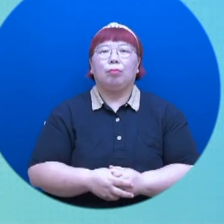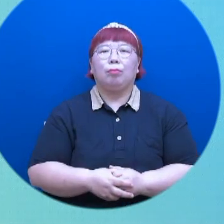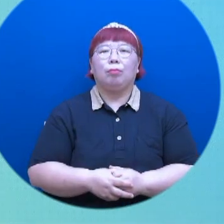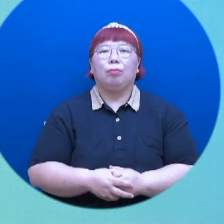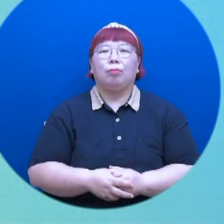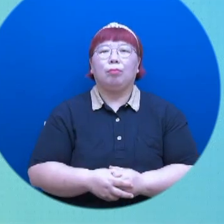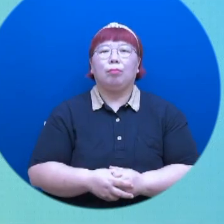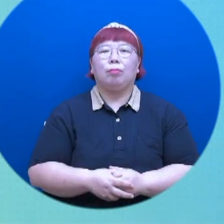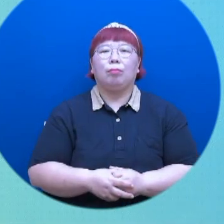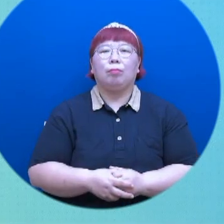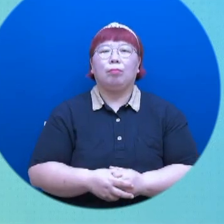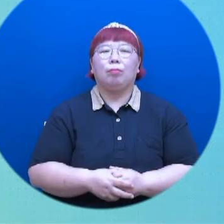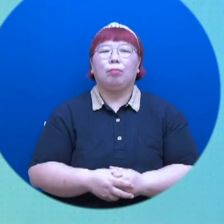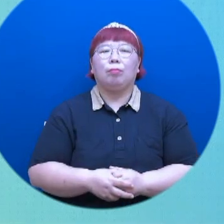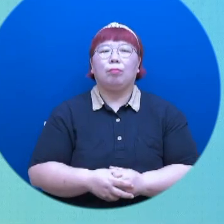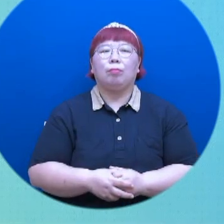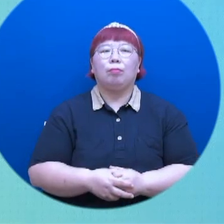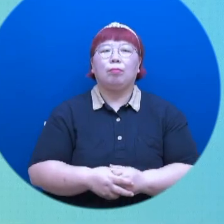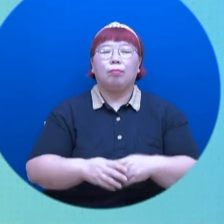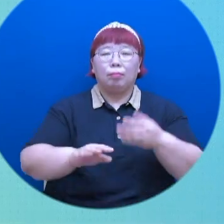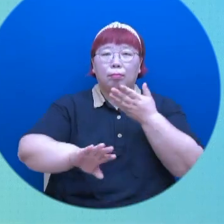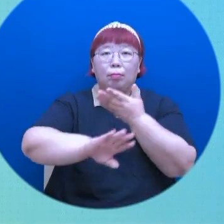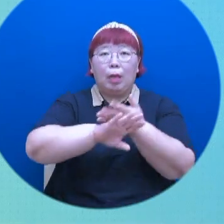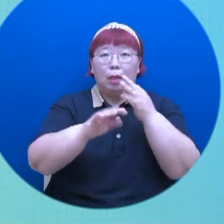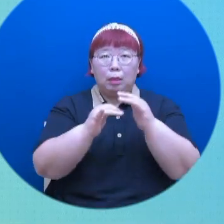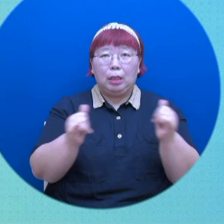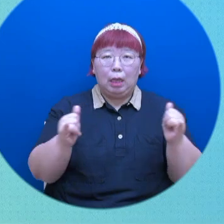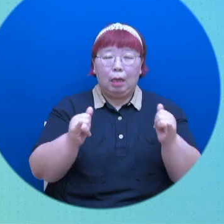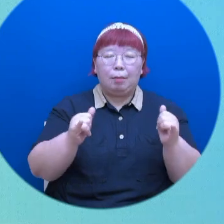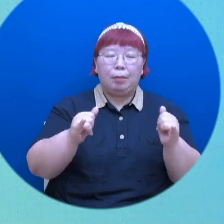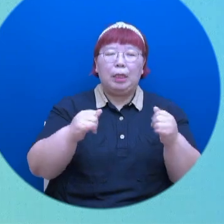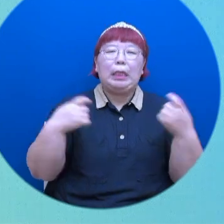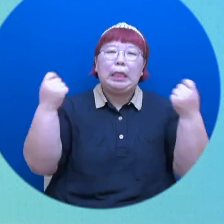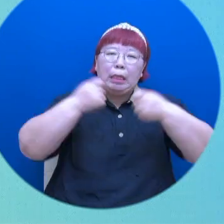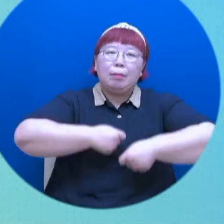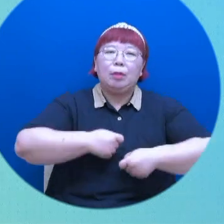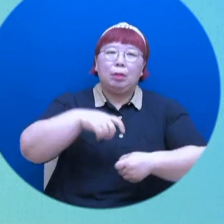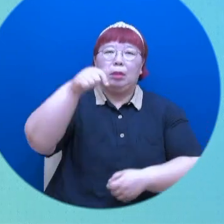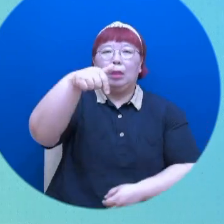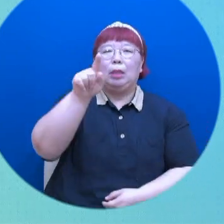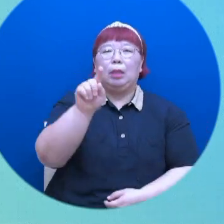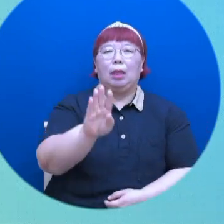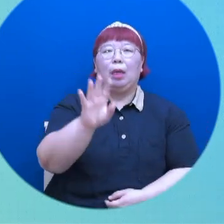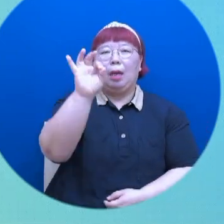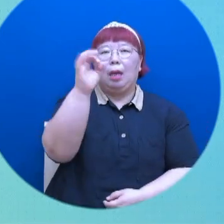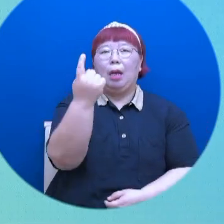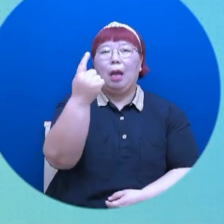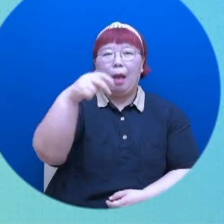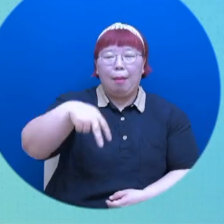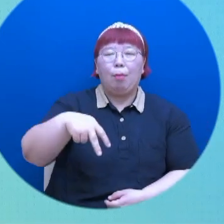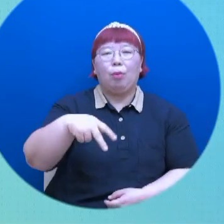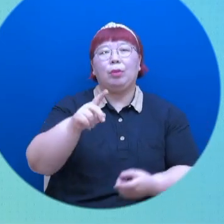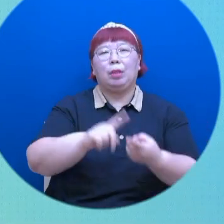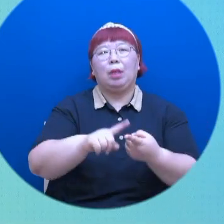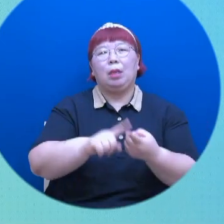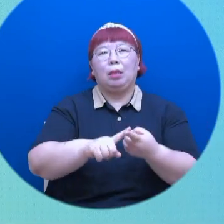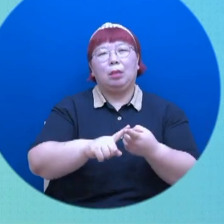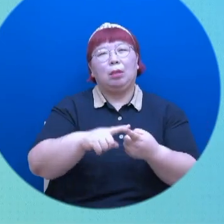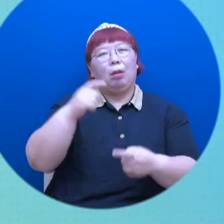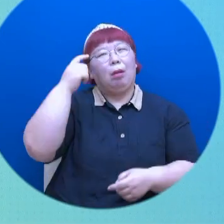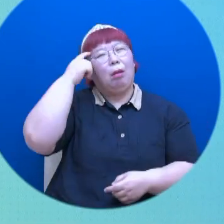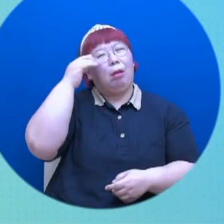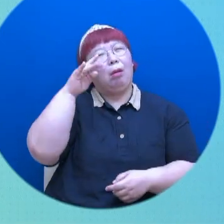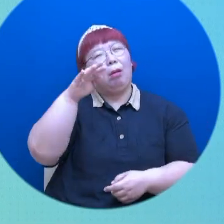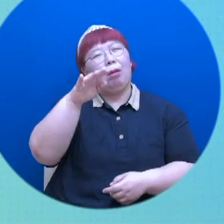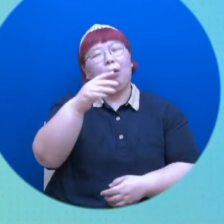그러고는 다른 사람들의 갑옷을 동경하기 시작해요. 다른 사람들이 입고